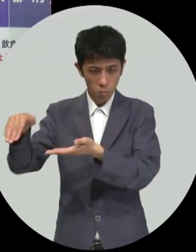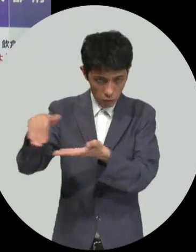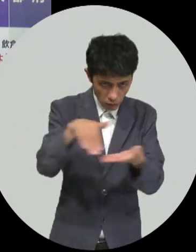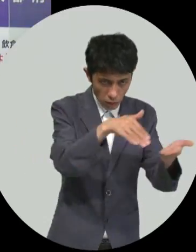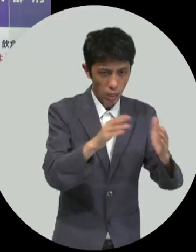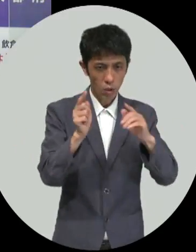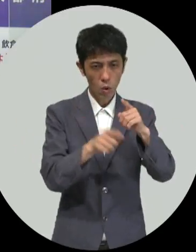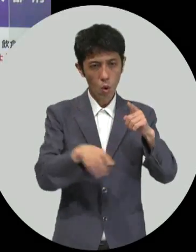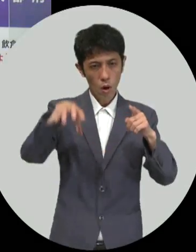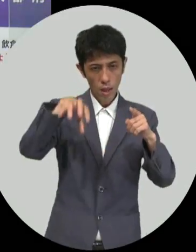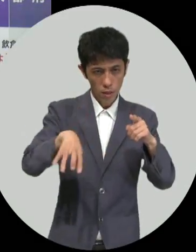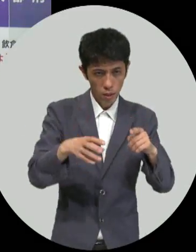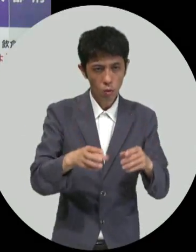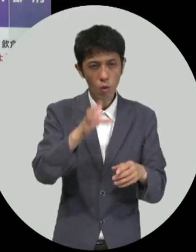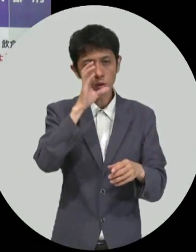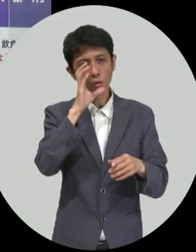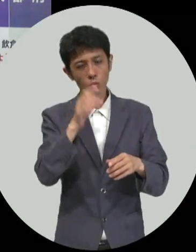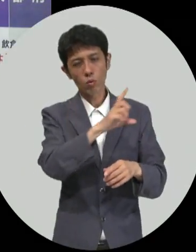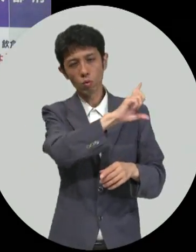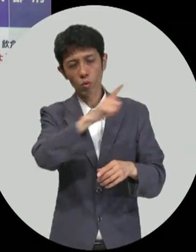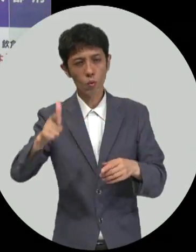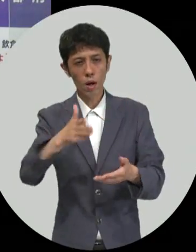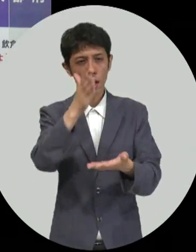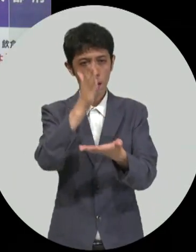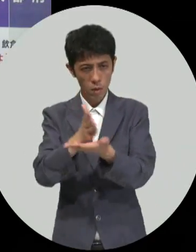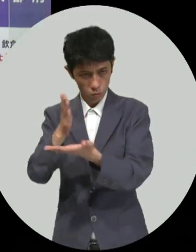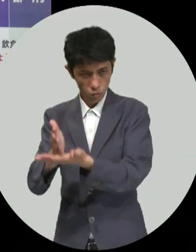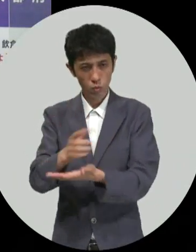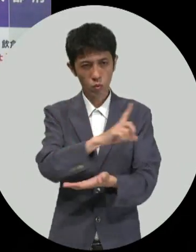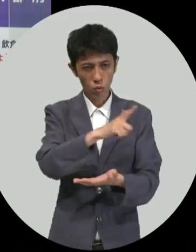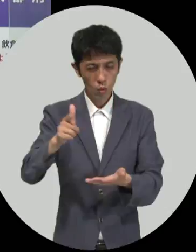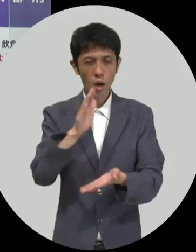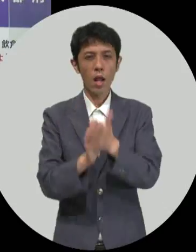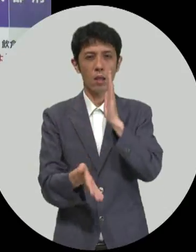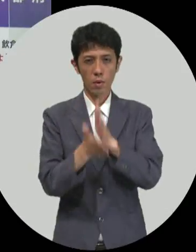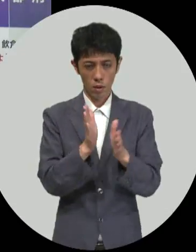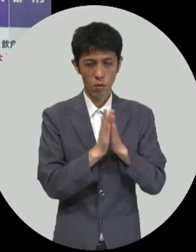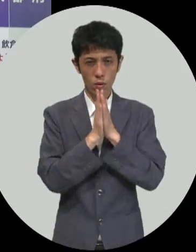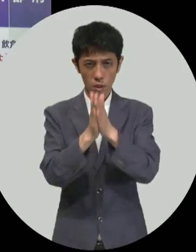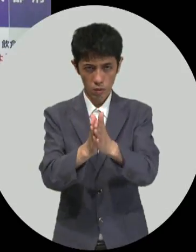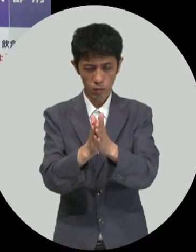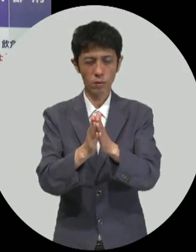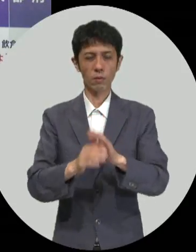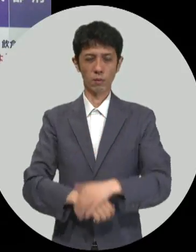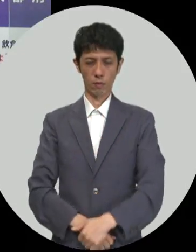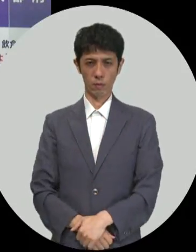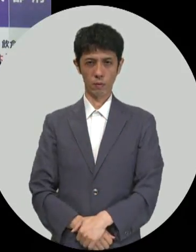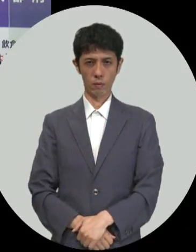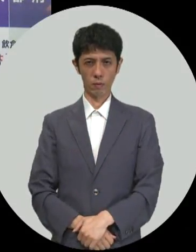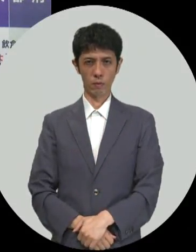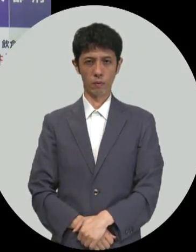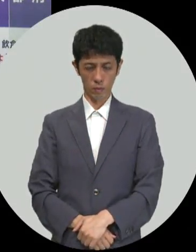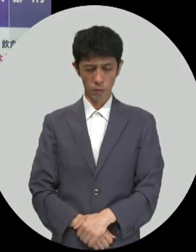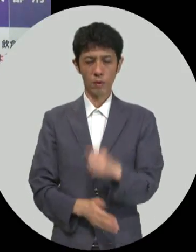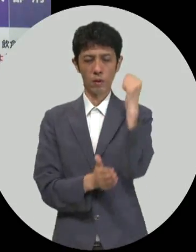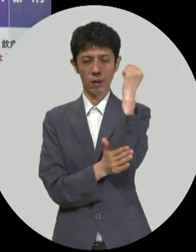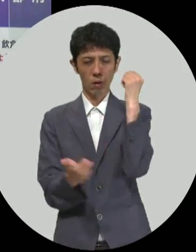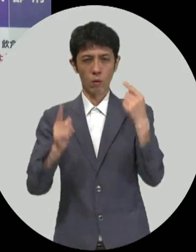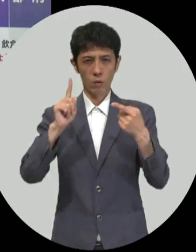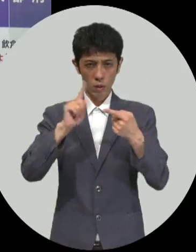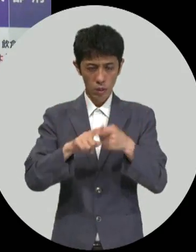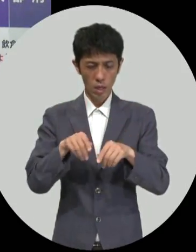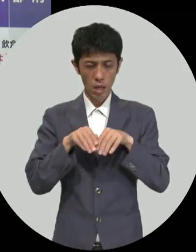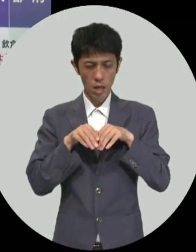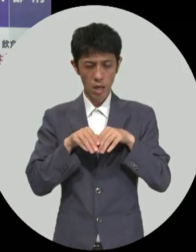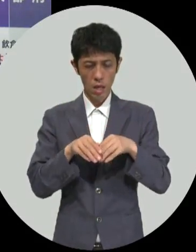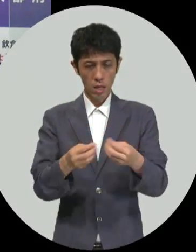感染リスクの高い行動はしないということを改めてお願いしたいと思っております。それから基本的な感染防止対策の徹